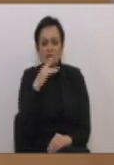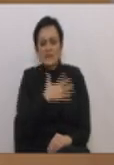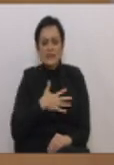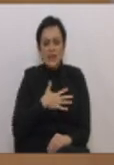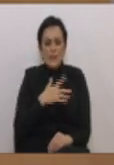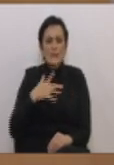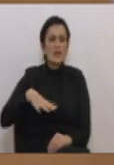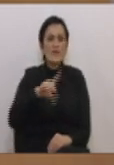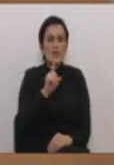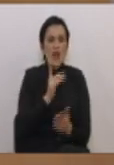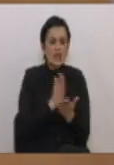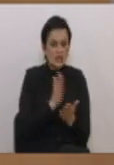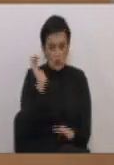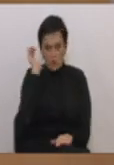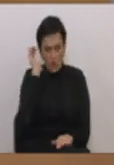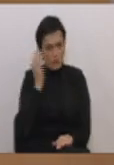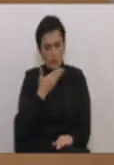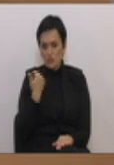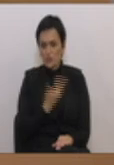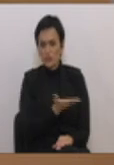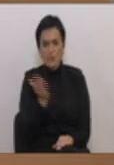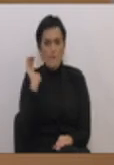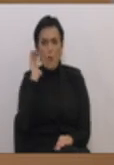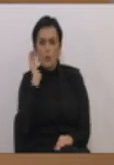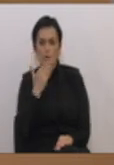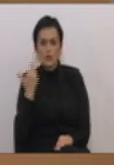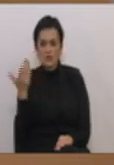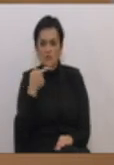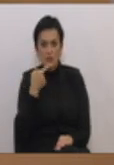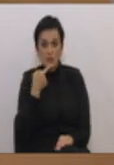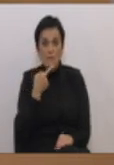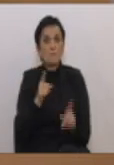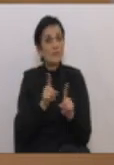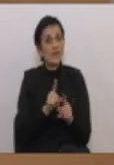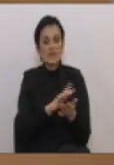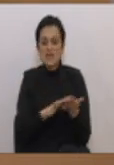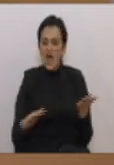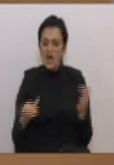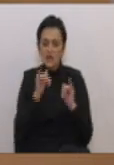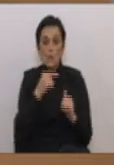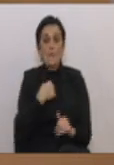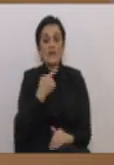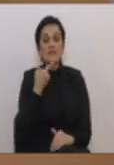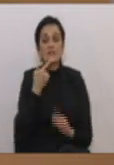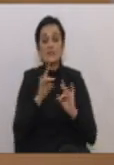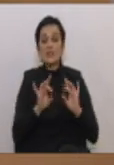ხდება. მოვისმინეთ, არ მოგვისმენია არავის, ხო? ხო და ასე ვერ გაგზელდება. მე ამას იმიტომ საუბრობ